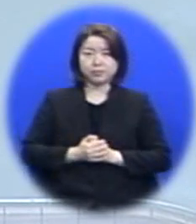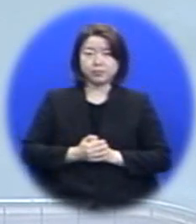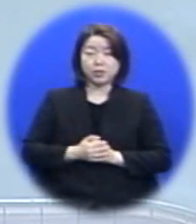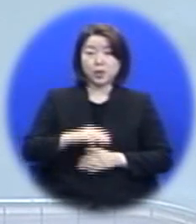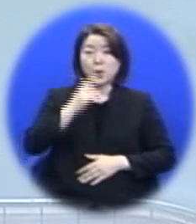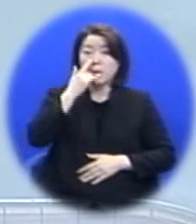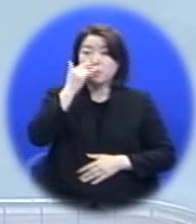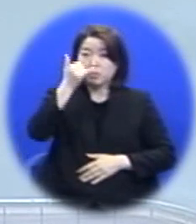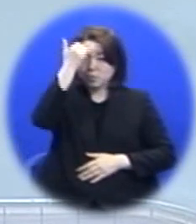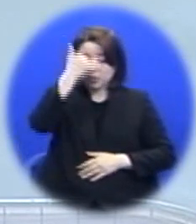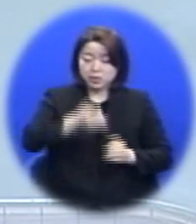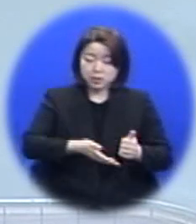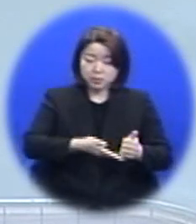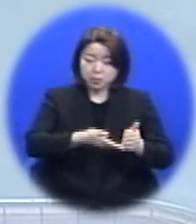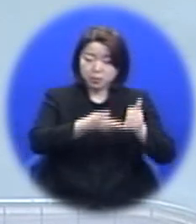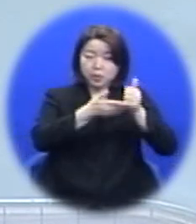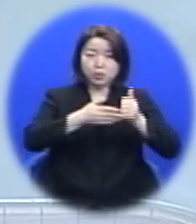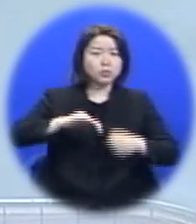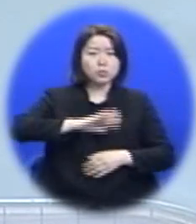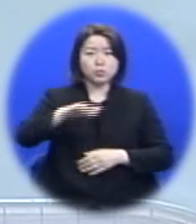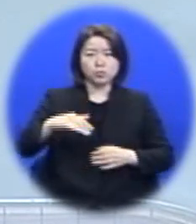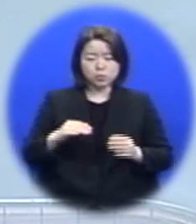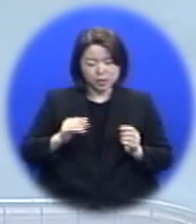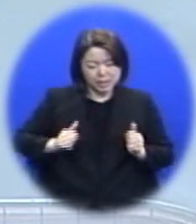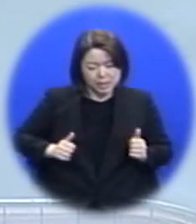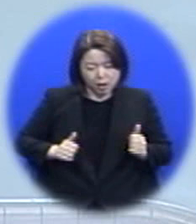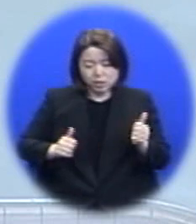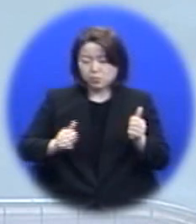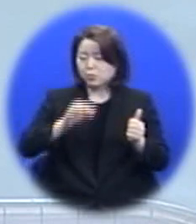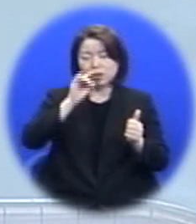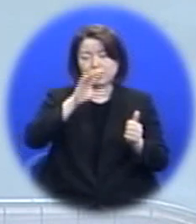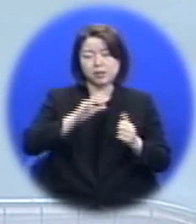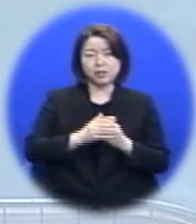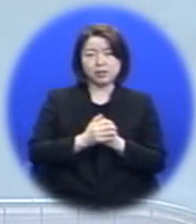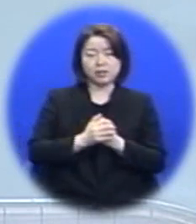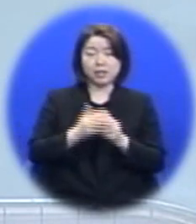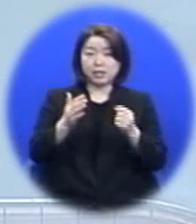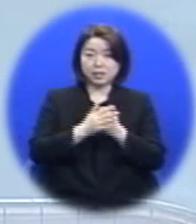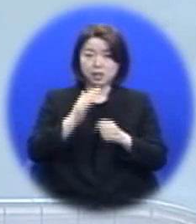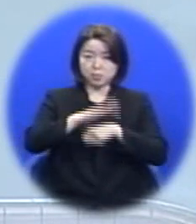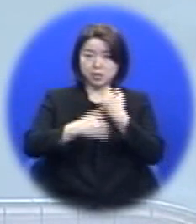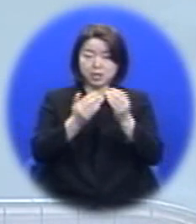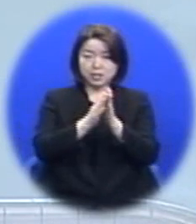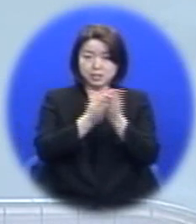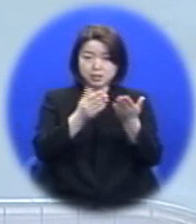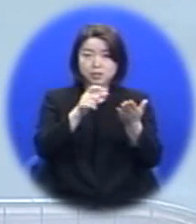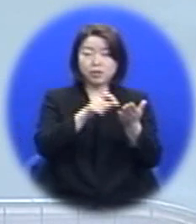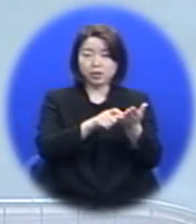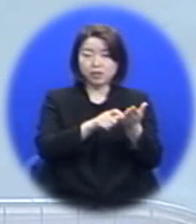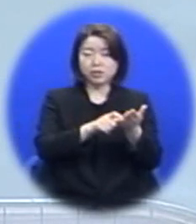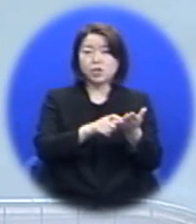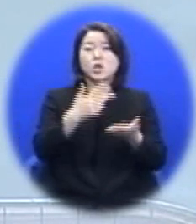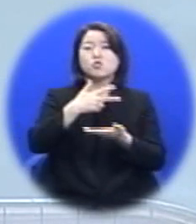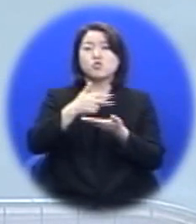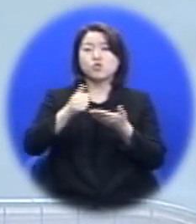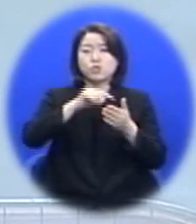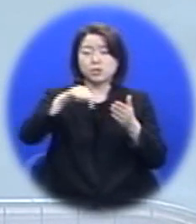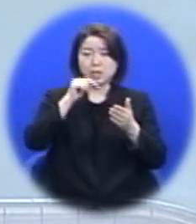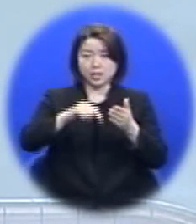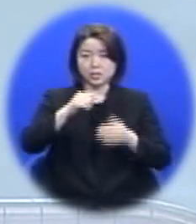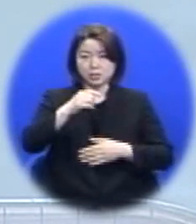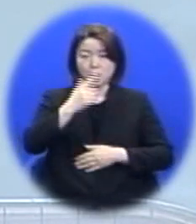부모님 공경은 우리 노력으로 해결되는 건 아닙니다. 그래서 성경은 주 안에서 부모님을 순종하라고